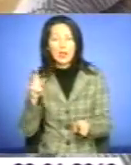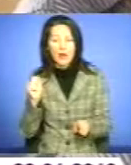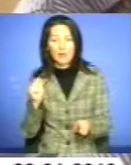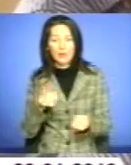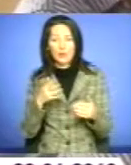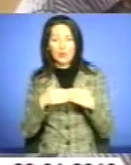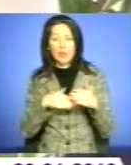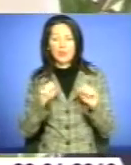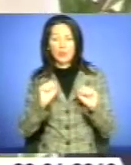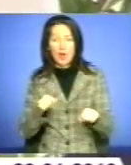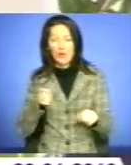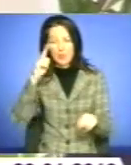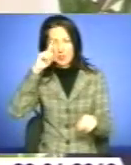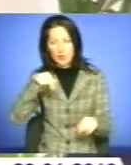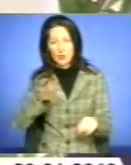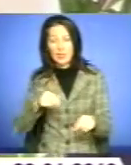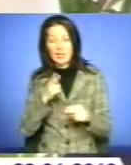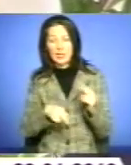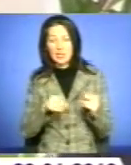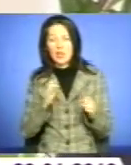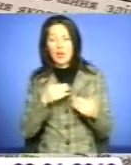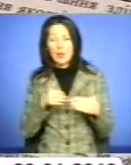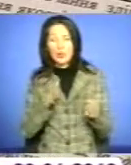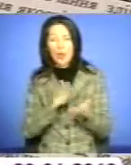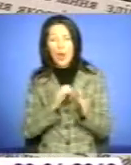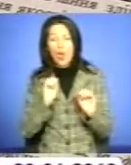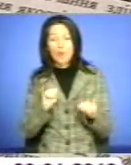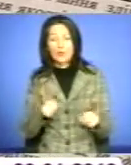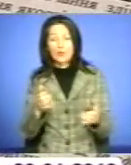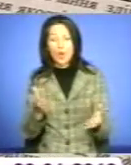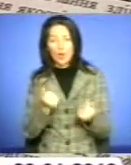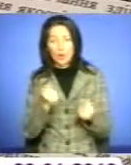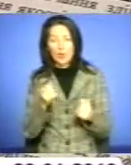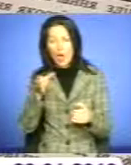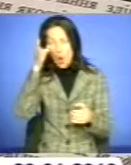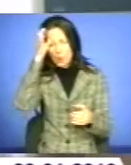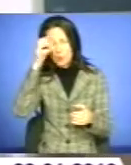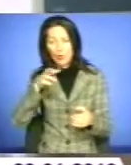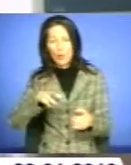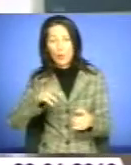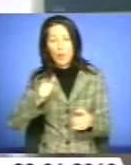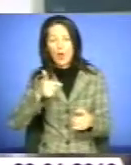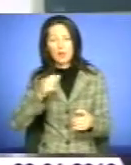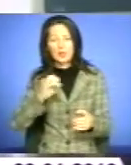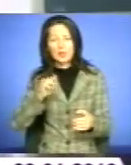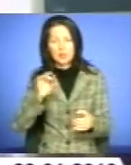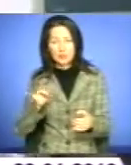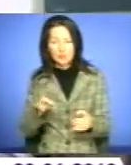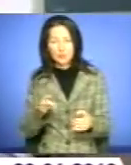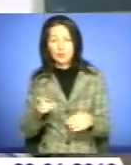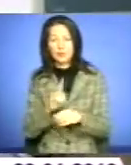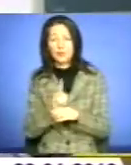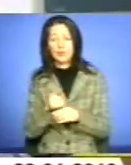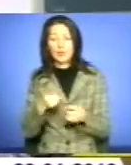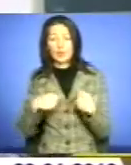закінчення випускники мають можливість здобути повну вищу юридичну освіту освітнього кваліфікаційного рівня магістр. Тернопільське відділення інституту